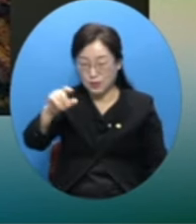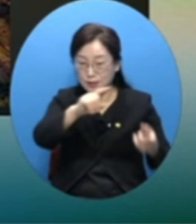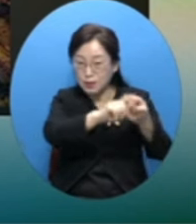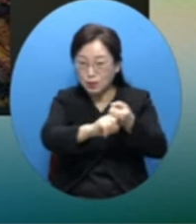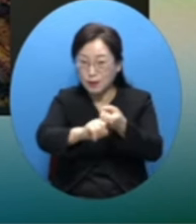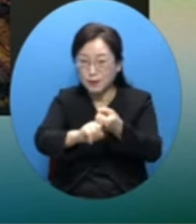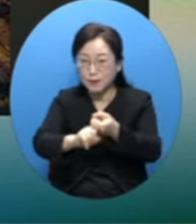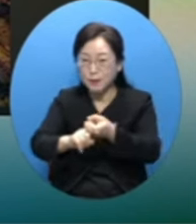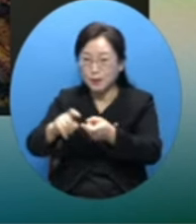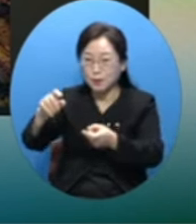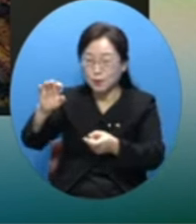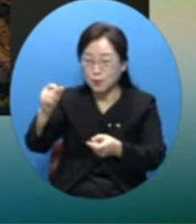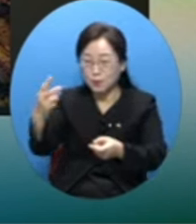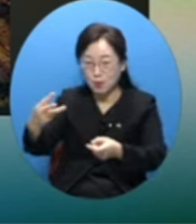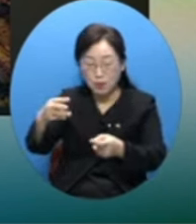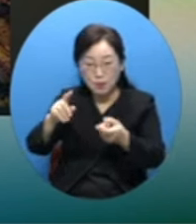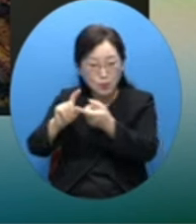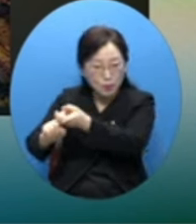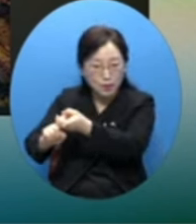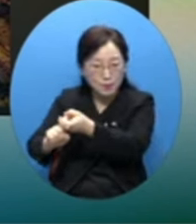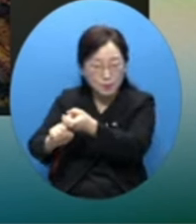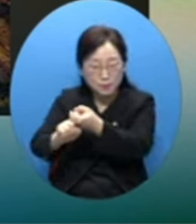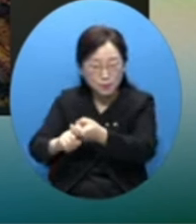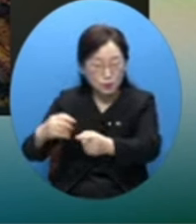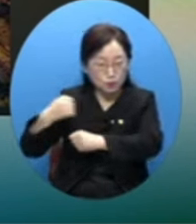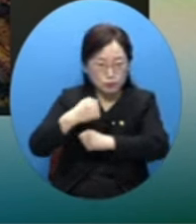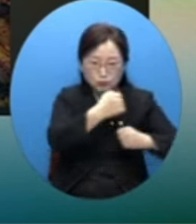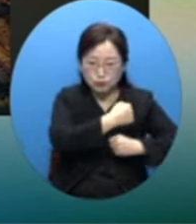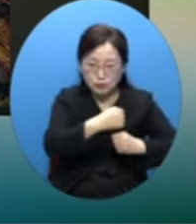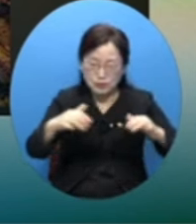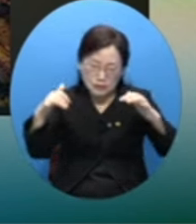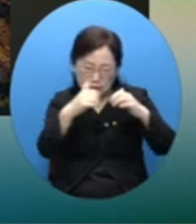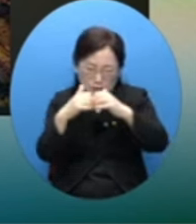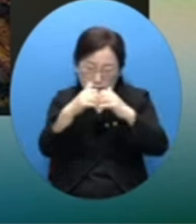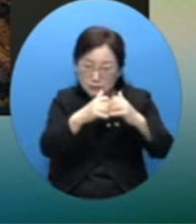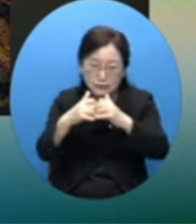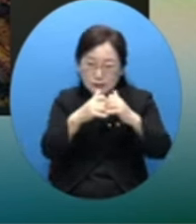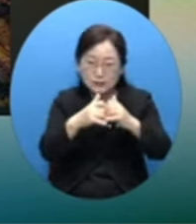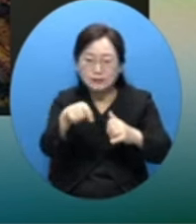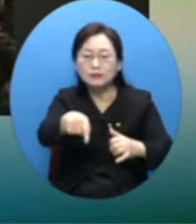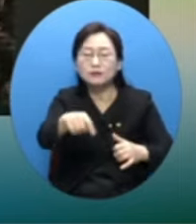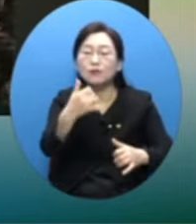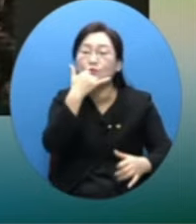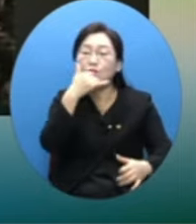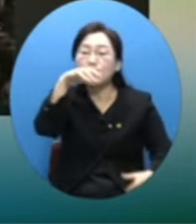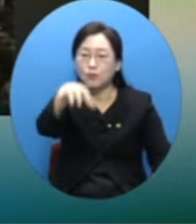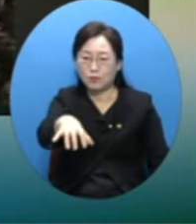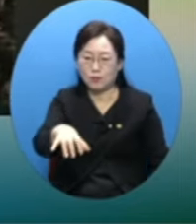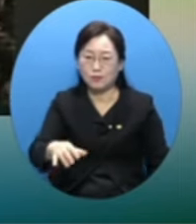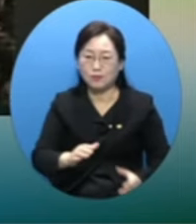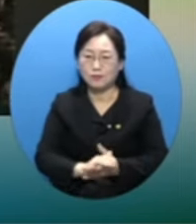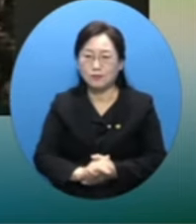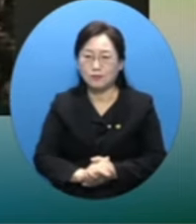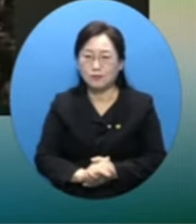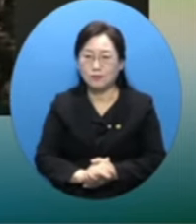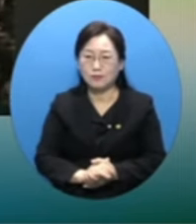프로테스탄트 연합군하고 그 전쟁하는 전쟁터가 바로 이 독일이었습니다.